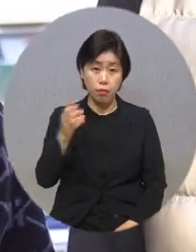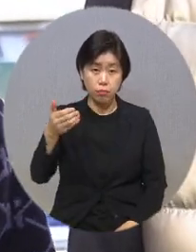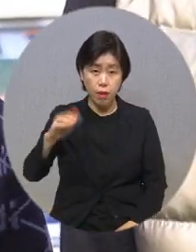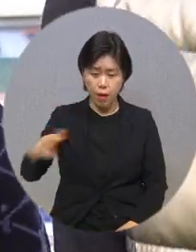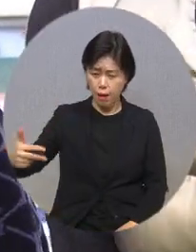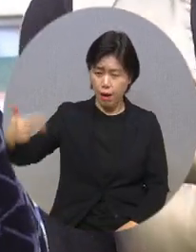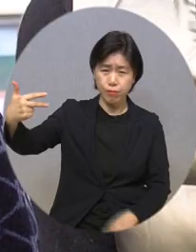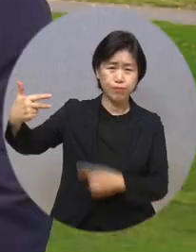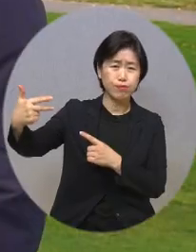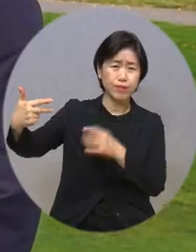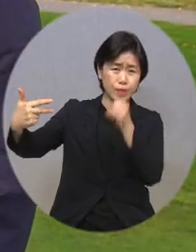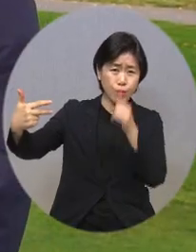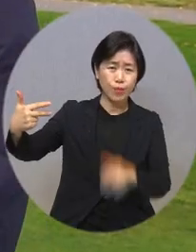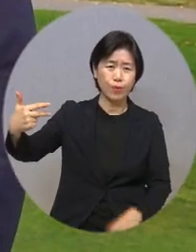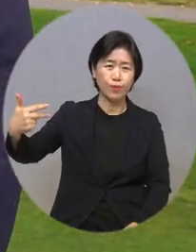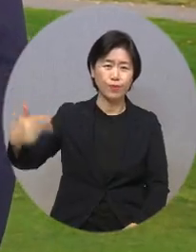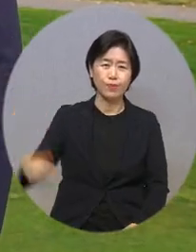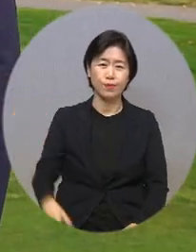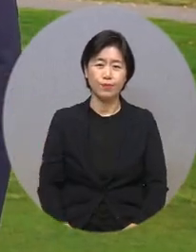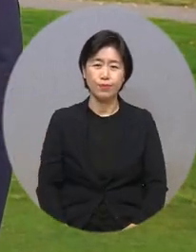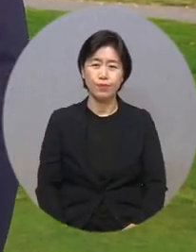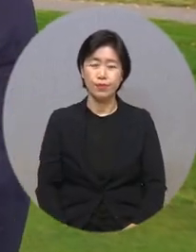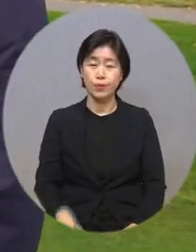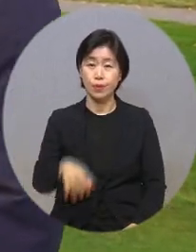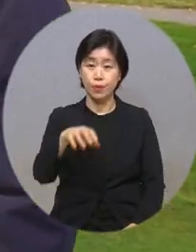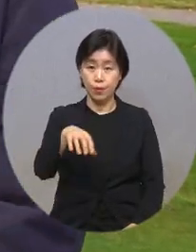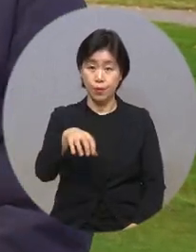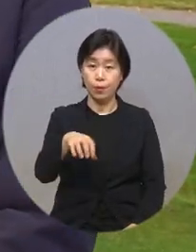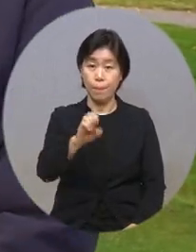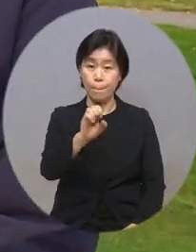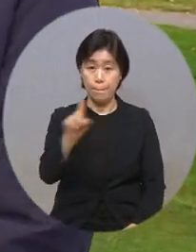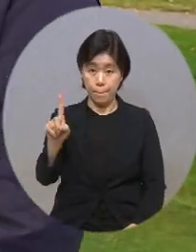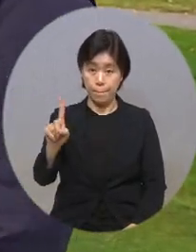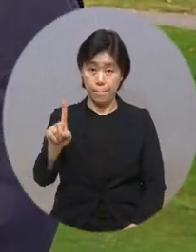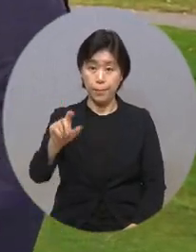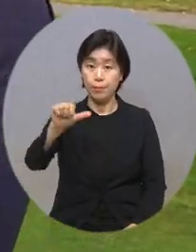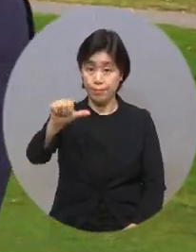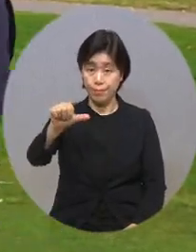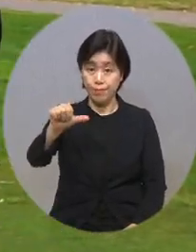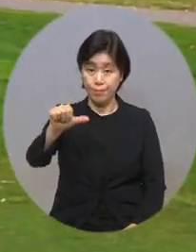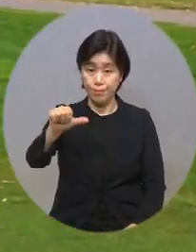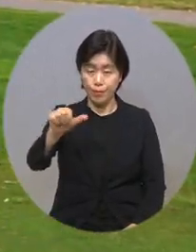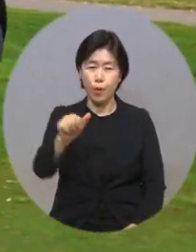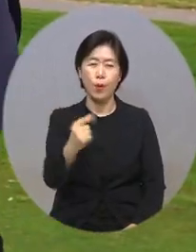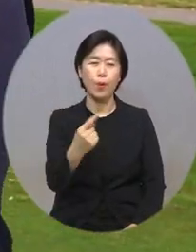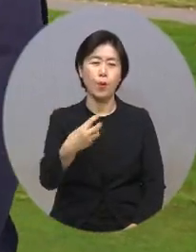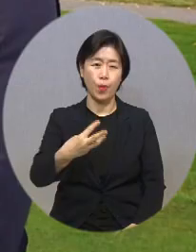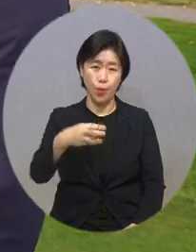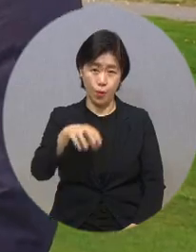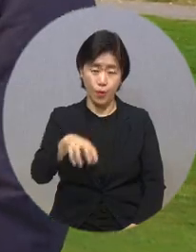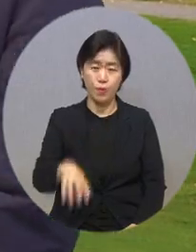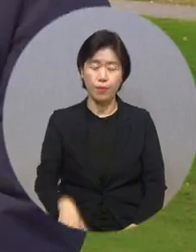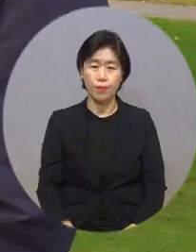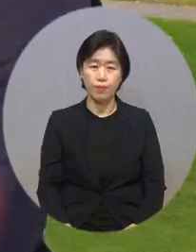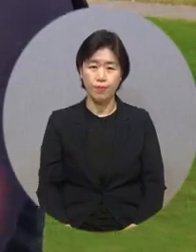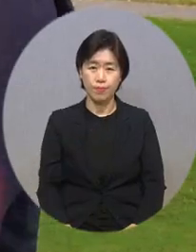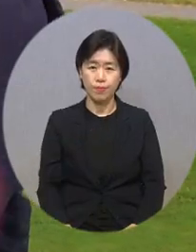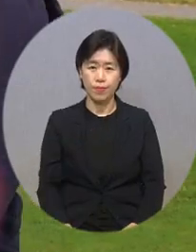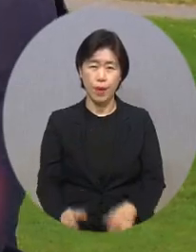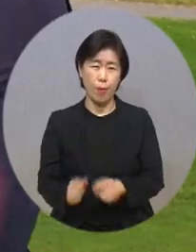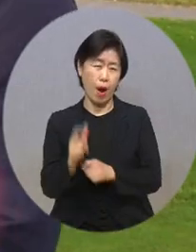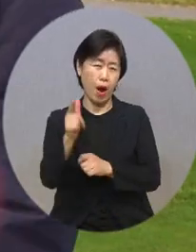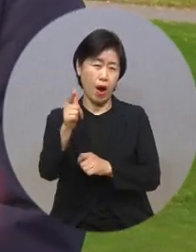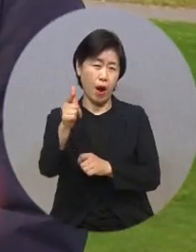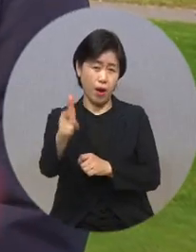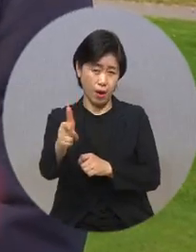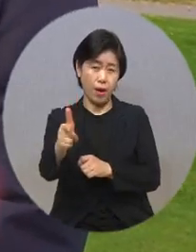있으니까. 여기는 파파이브 홀인데요. 저희도 이제 테스트에서 맞고 하지만 거리 좀 나가는 선수들은